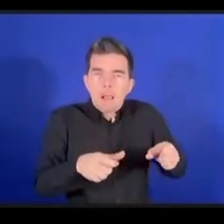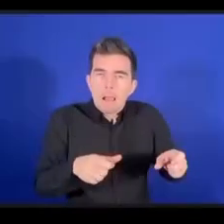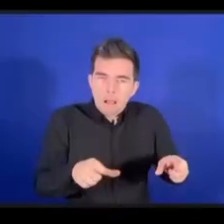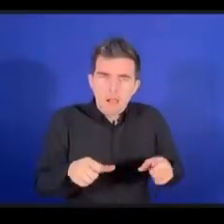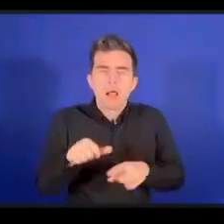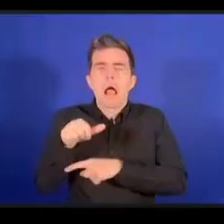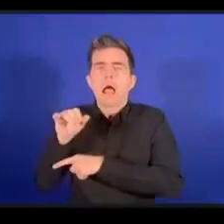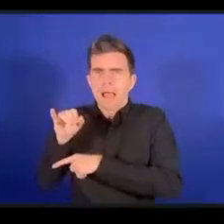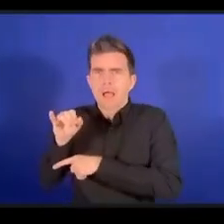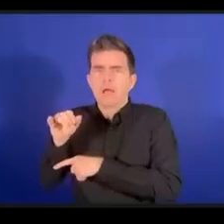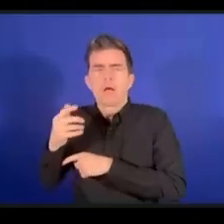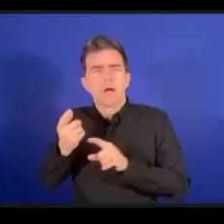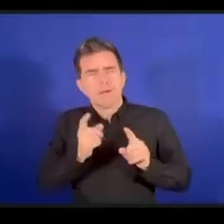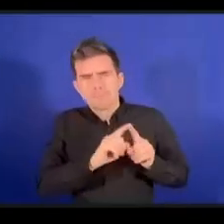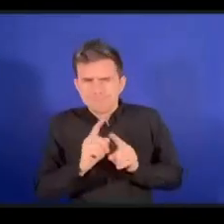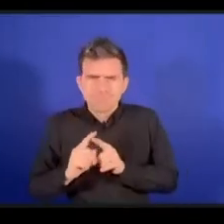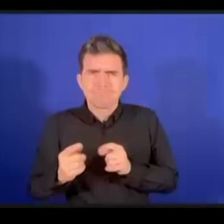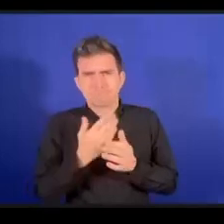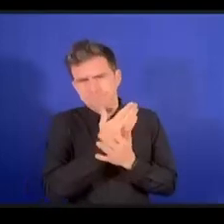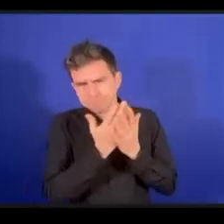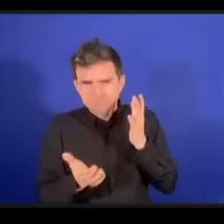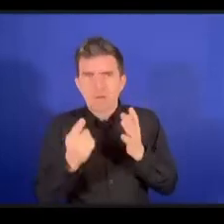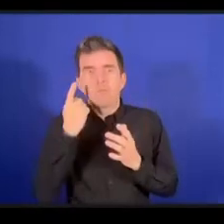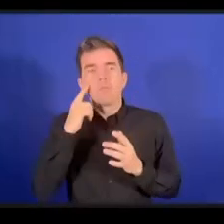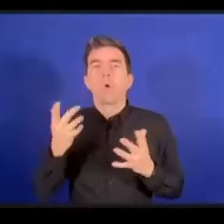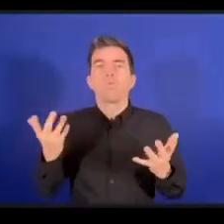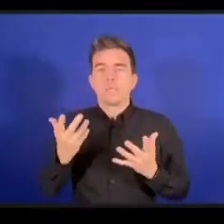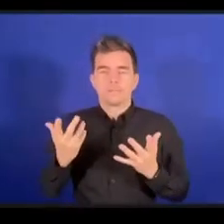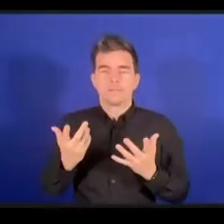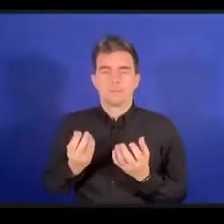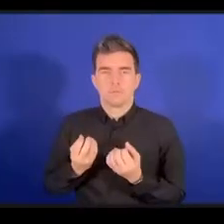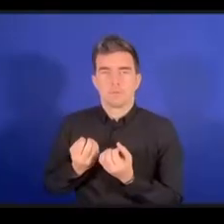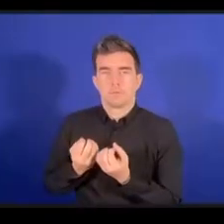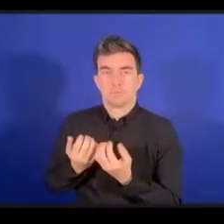多这样的技术。